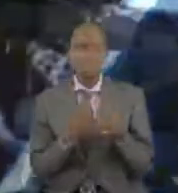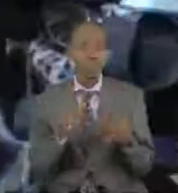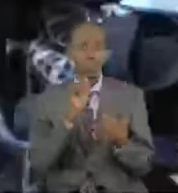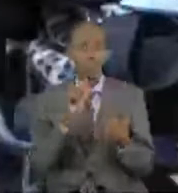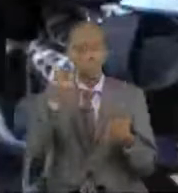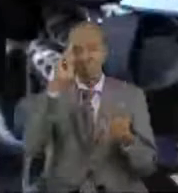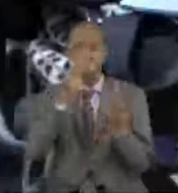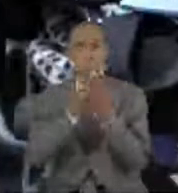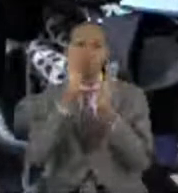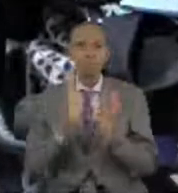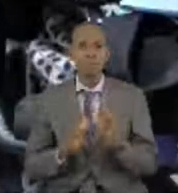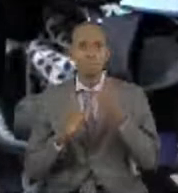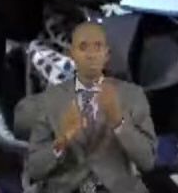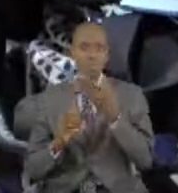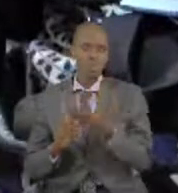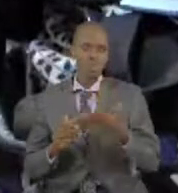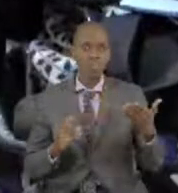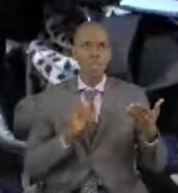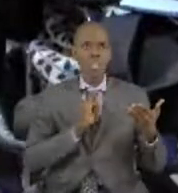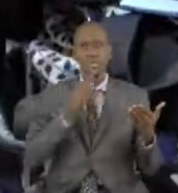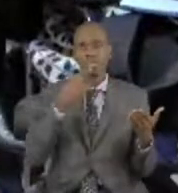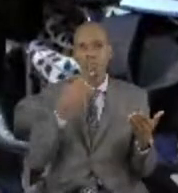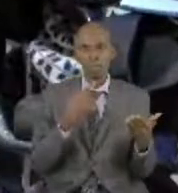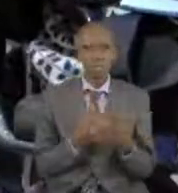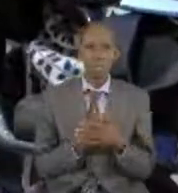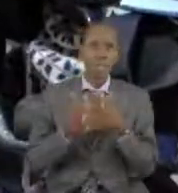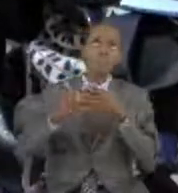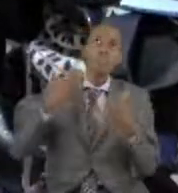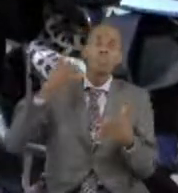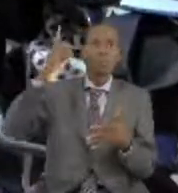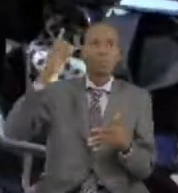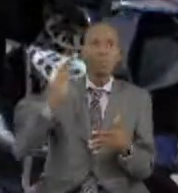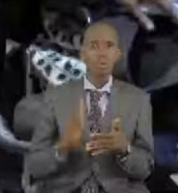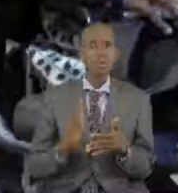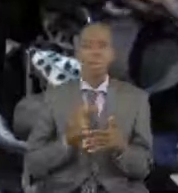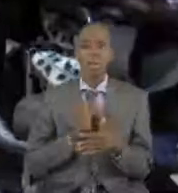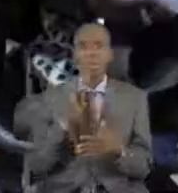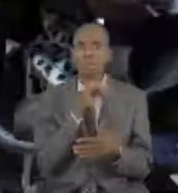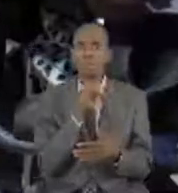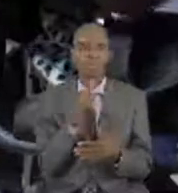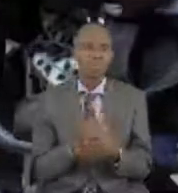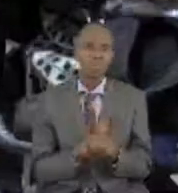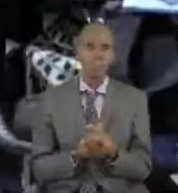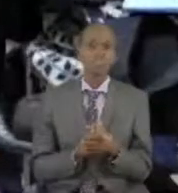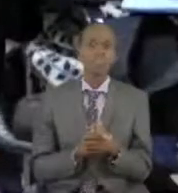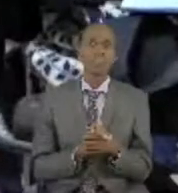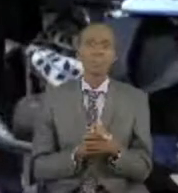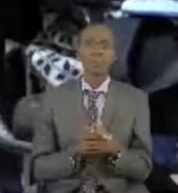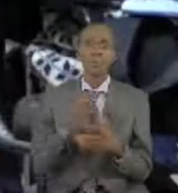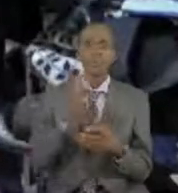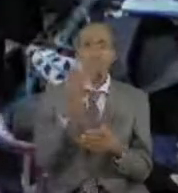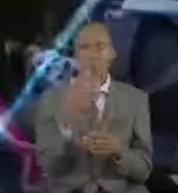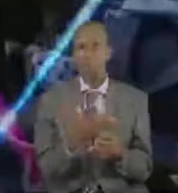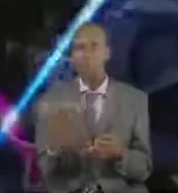saint, ce que je dis, les choses que je dis devant Dieu, je ne mens point. Les